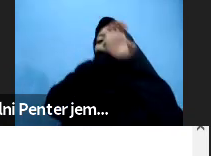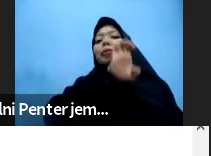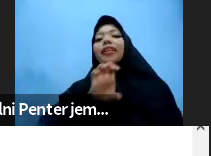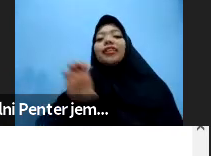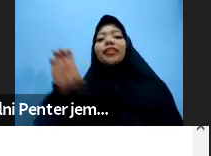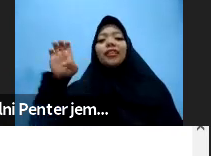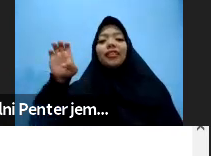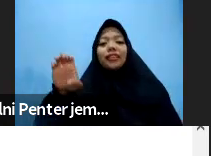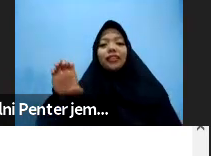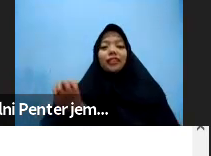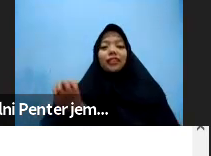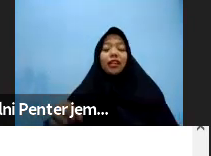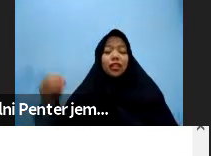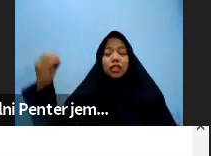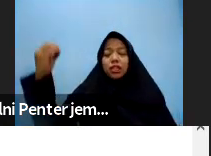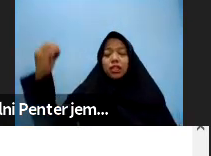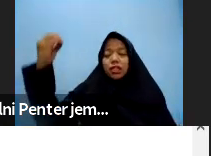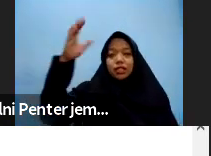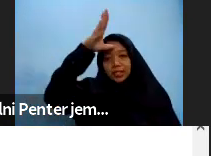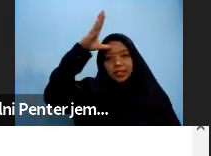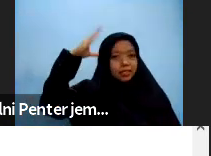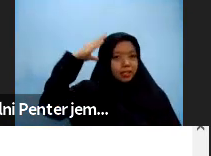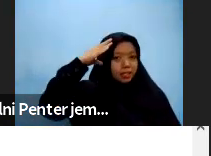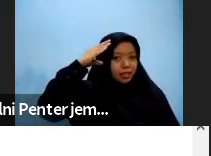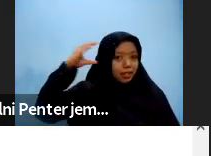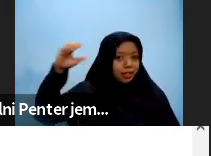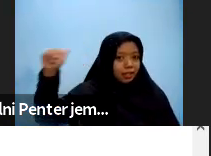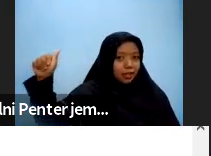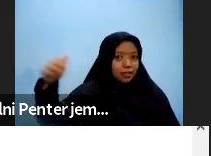tidak penuh imajinasi